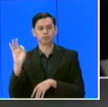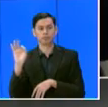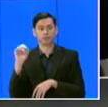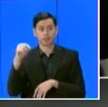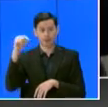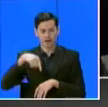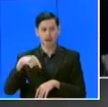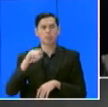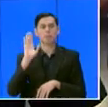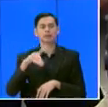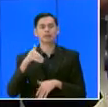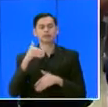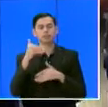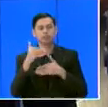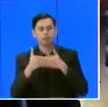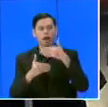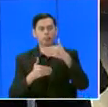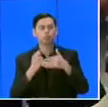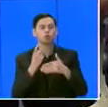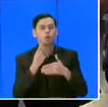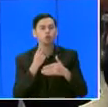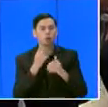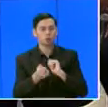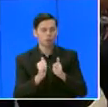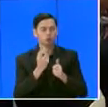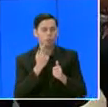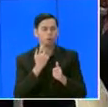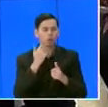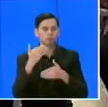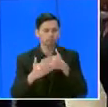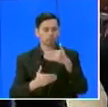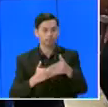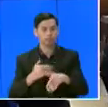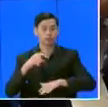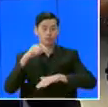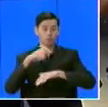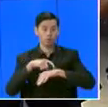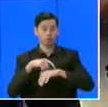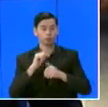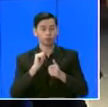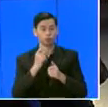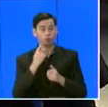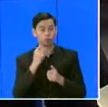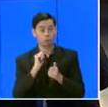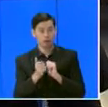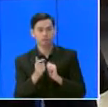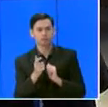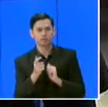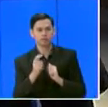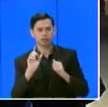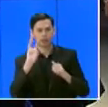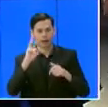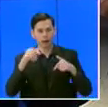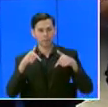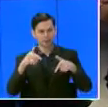tahap uji coba hingga tanggal 20 September mendatang. Dan selama masa uji coba akan ada 3 armada yang melayani rute ini.